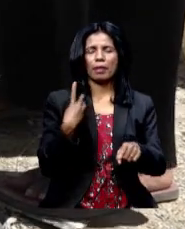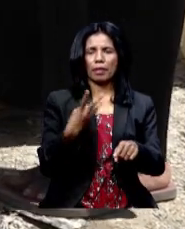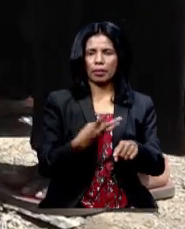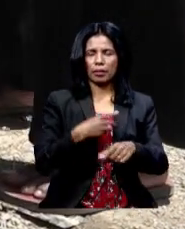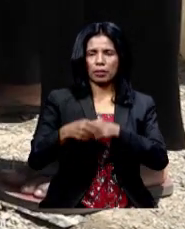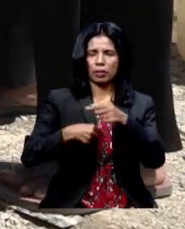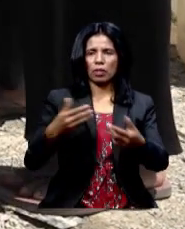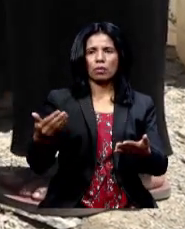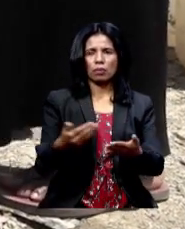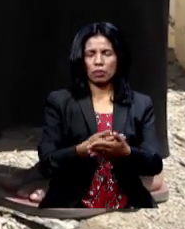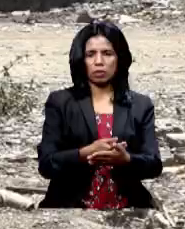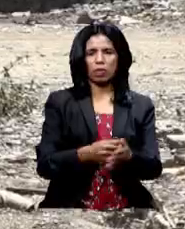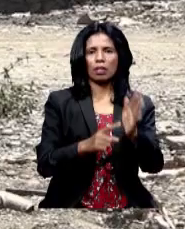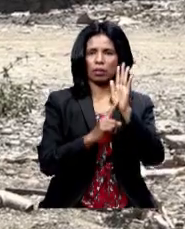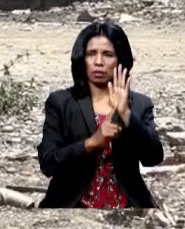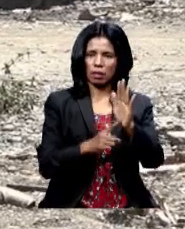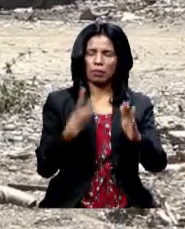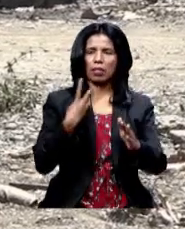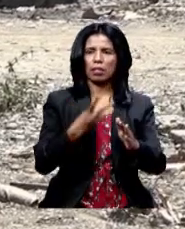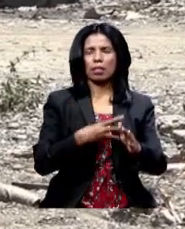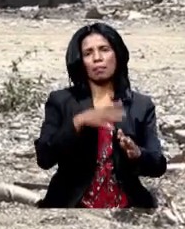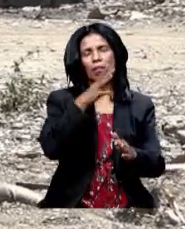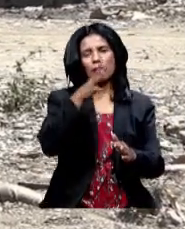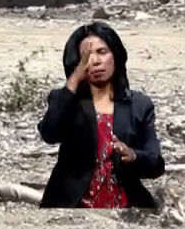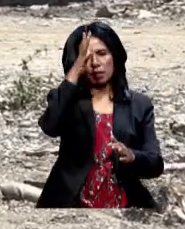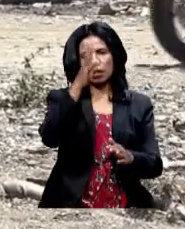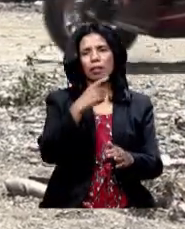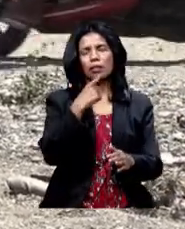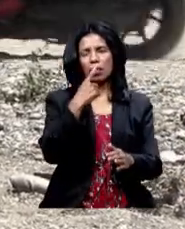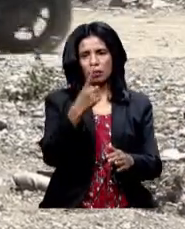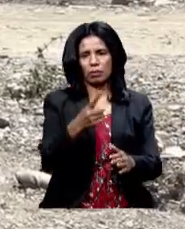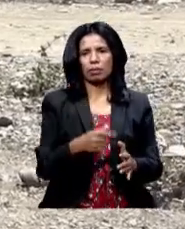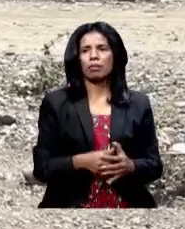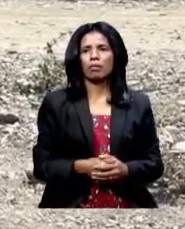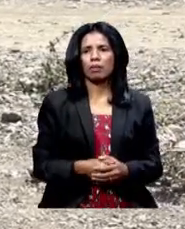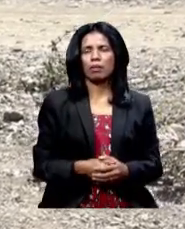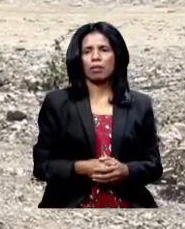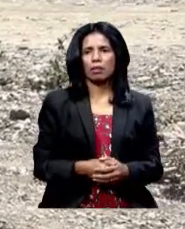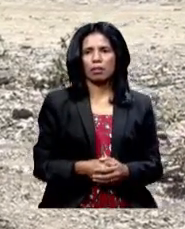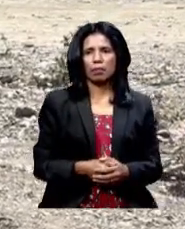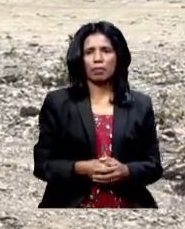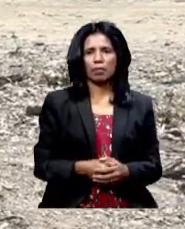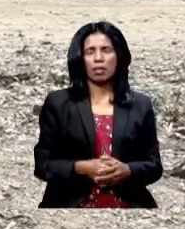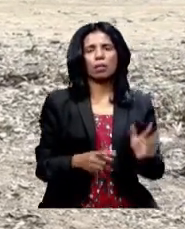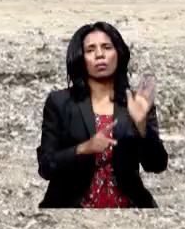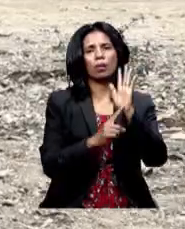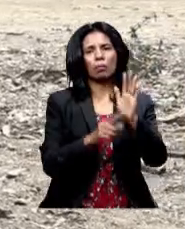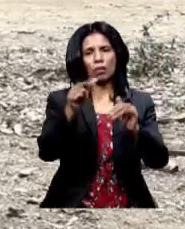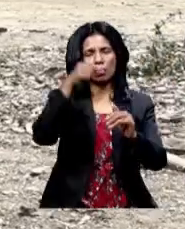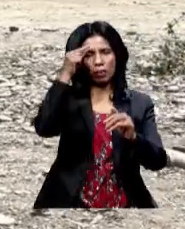Hakar katuta nama ina nama. Sira hawasif ya lihat sini lima. Ain atau atau katak ibu. Bayi gubern mas sound